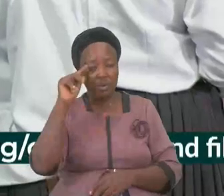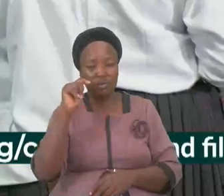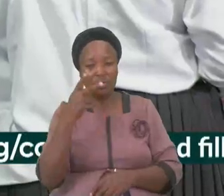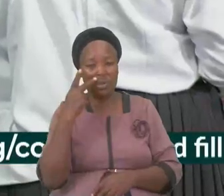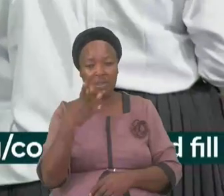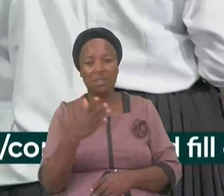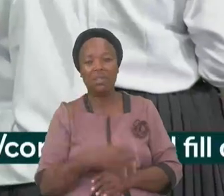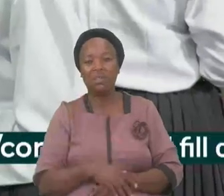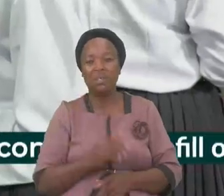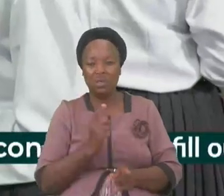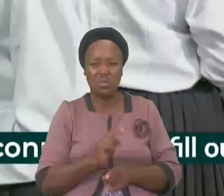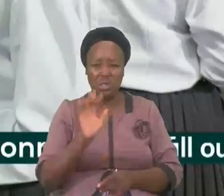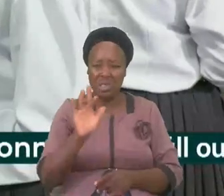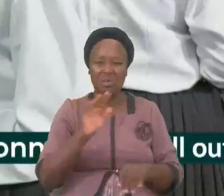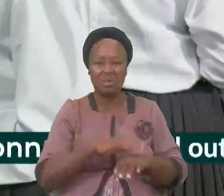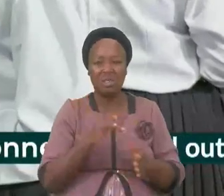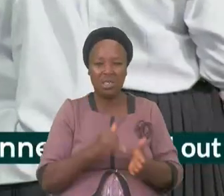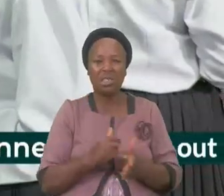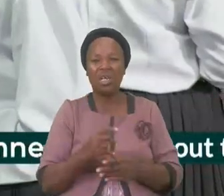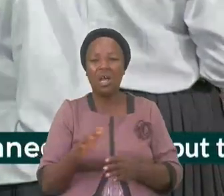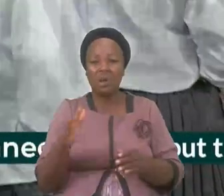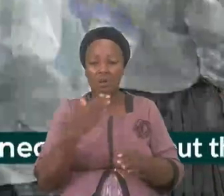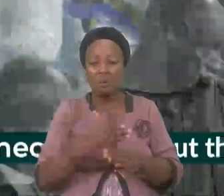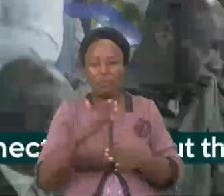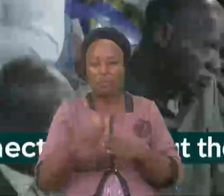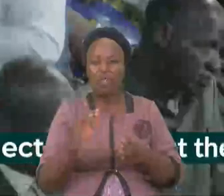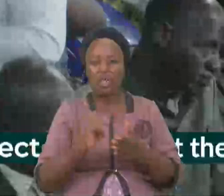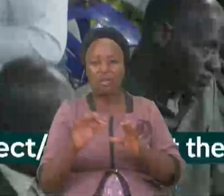Le lien est là. Vous qui êtes en ligne.